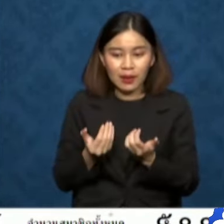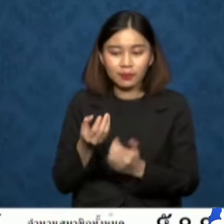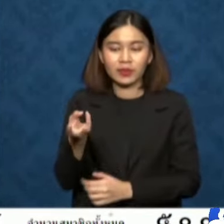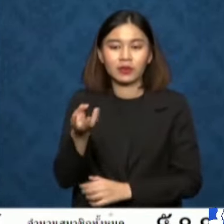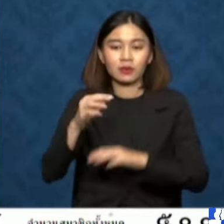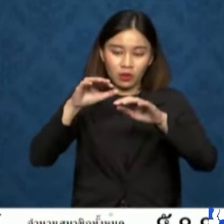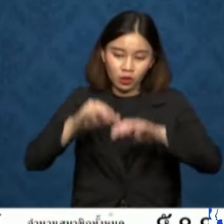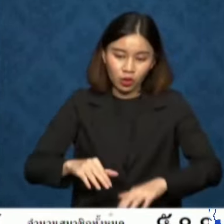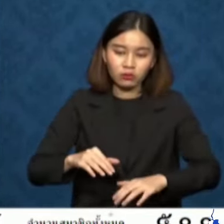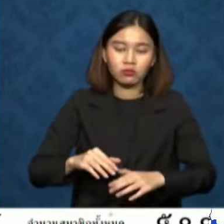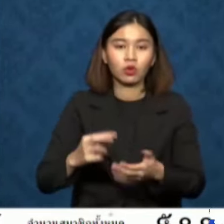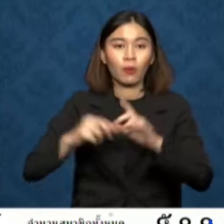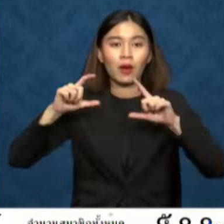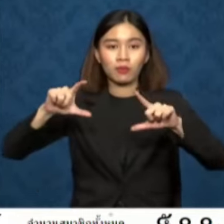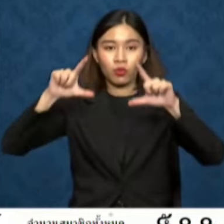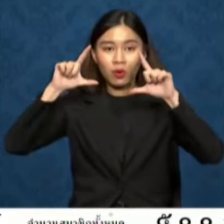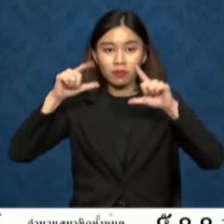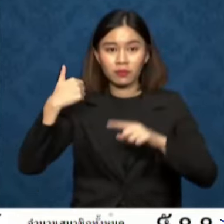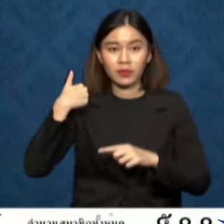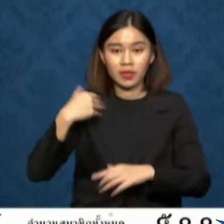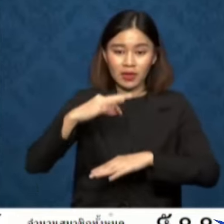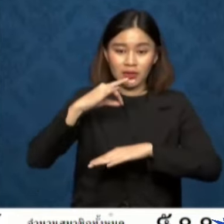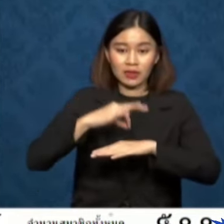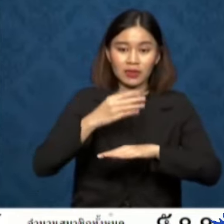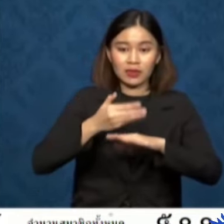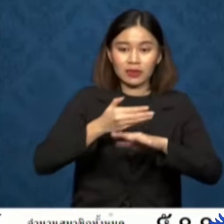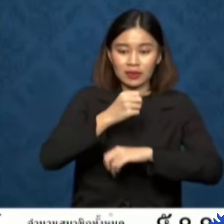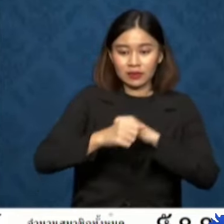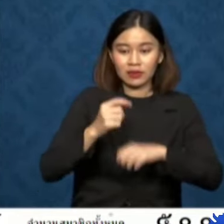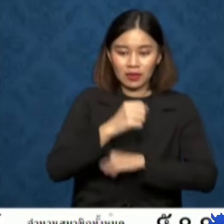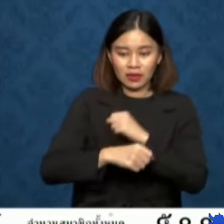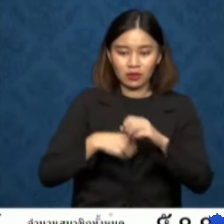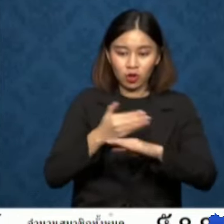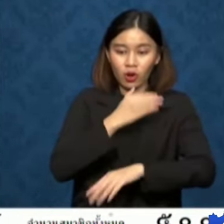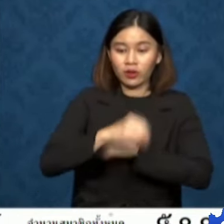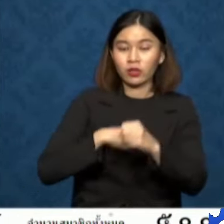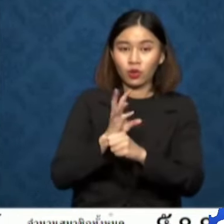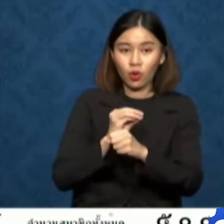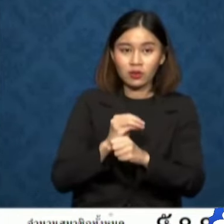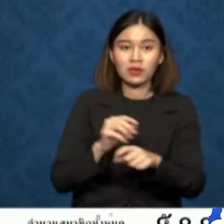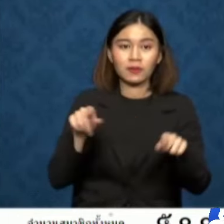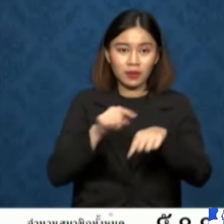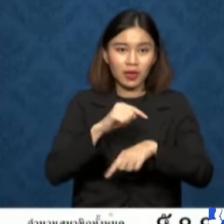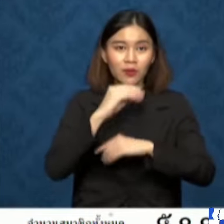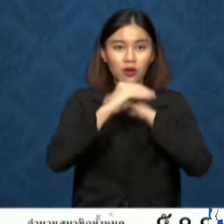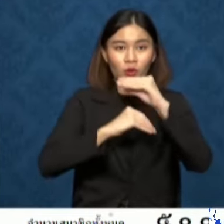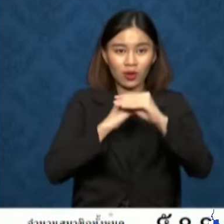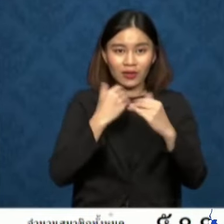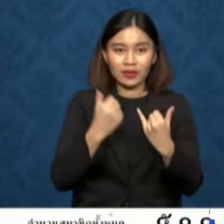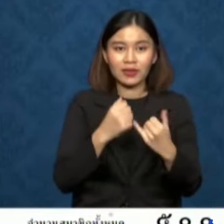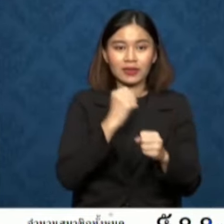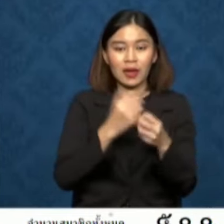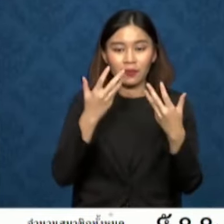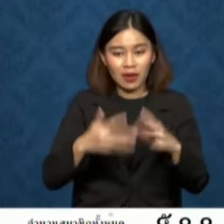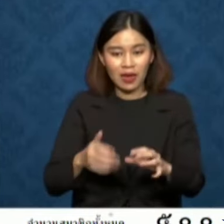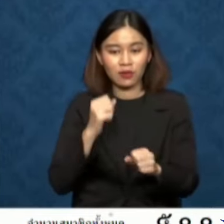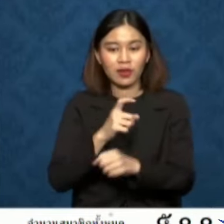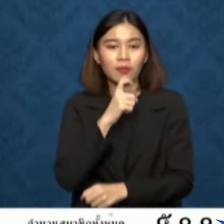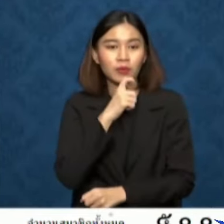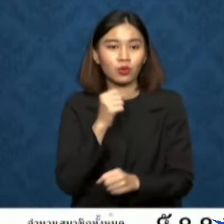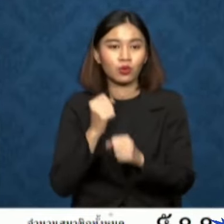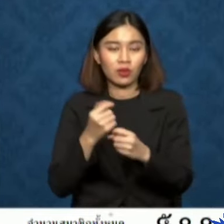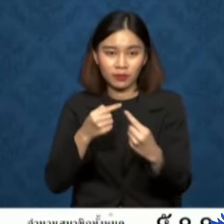ผลงาน Early REก็อีกเรื่องนึงโครงการนี้ทำแล้วทำอยู่ทำต่อตั้งแต่ปี